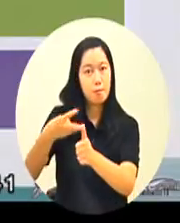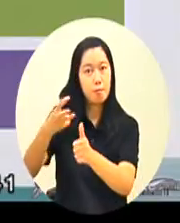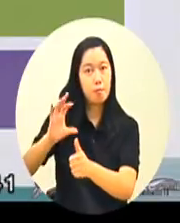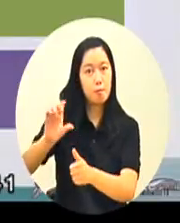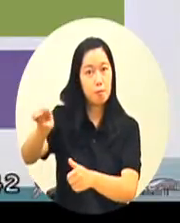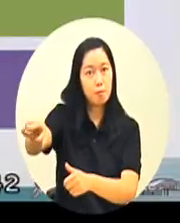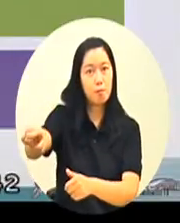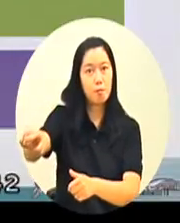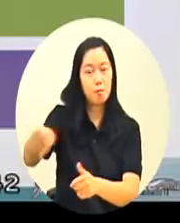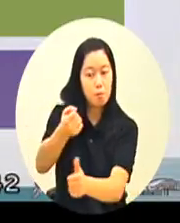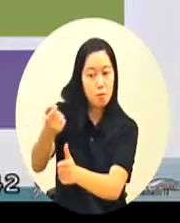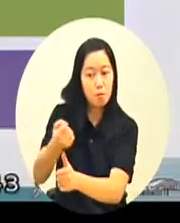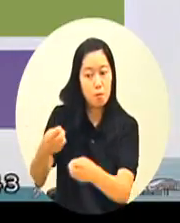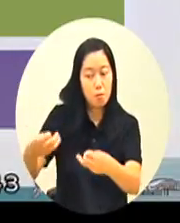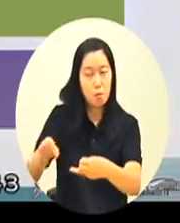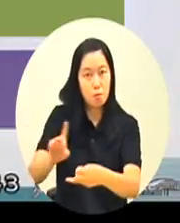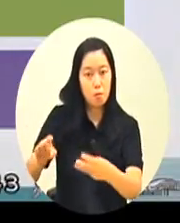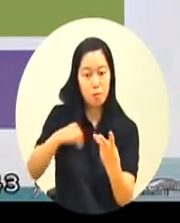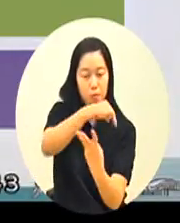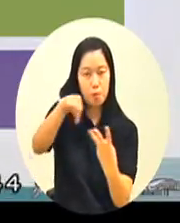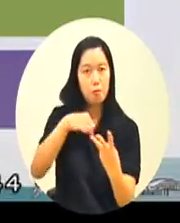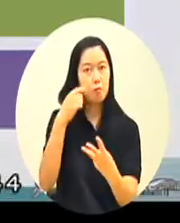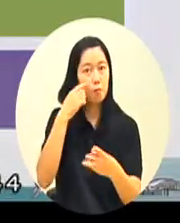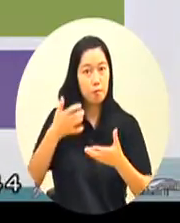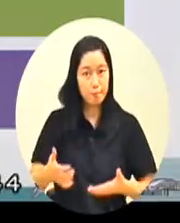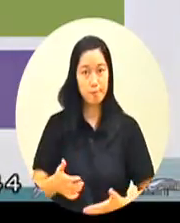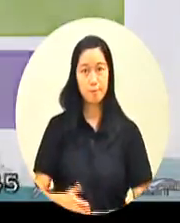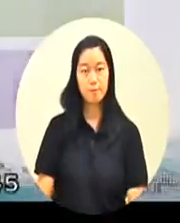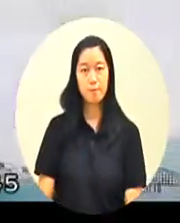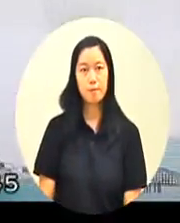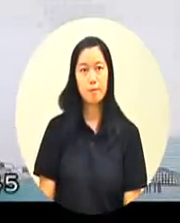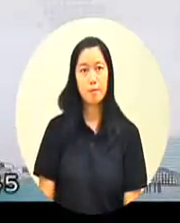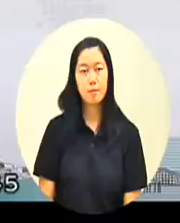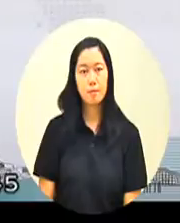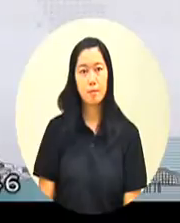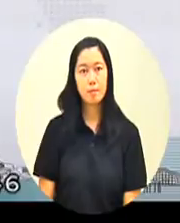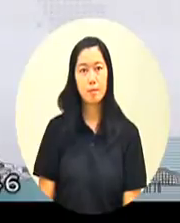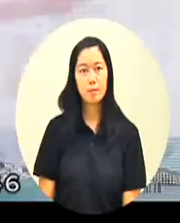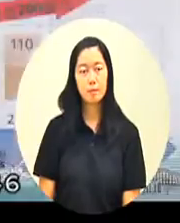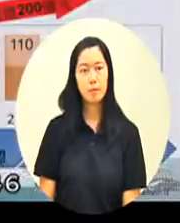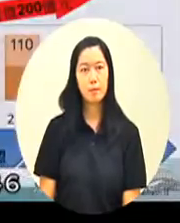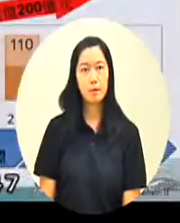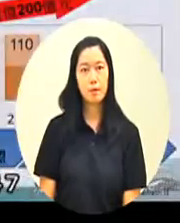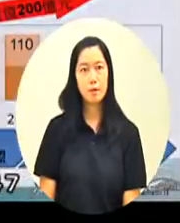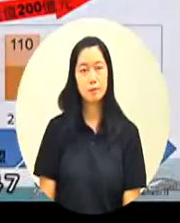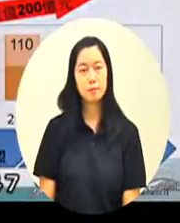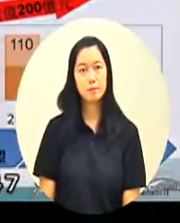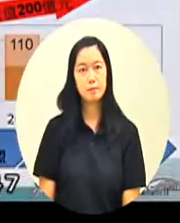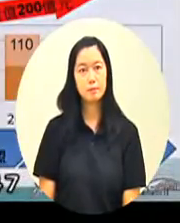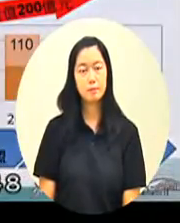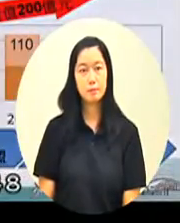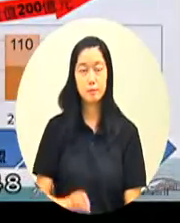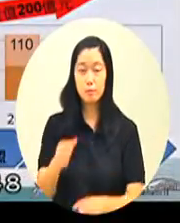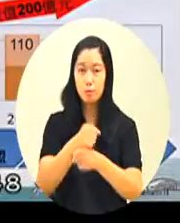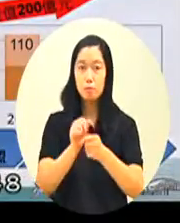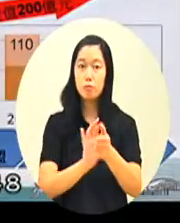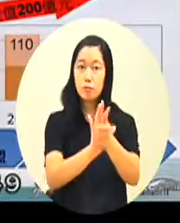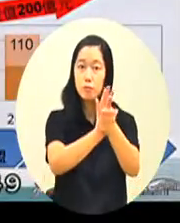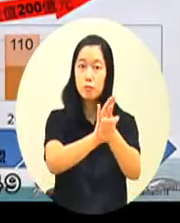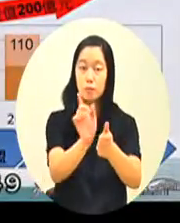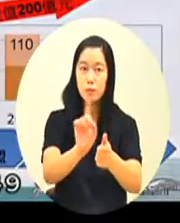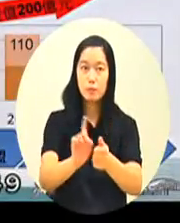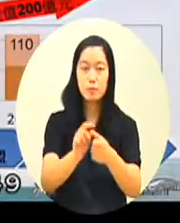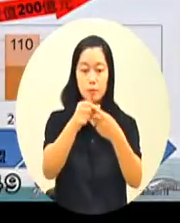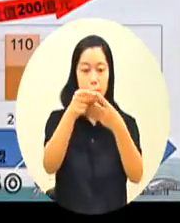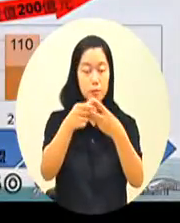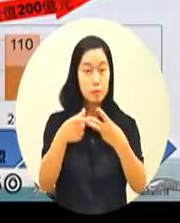效，这是我们今年三个重要的审查的方向。下一页，再下一页。我们工作推动主轴大概有三个